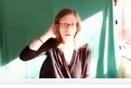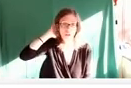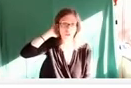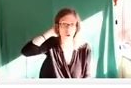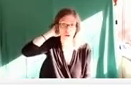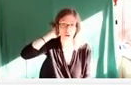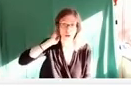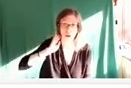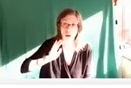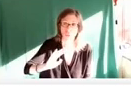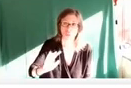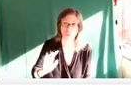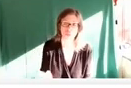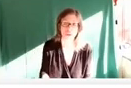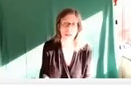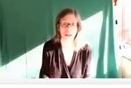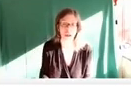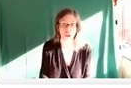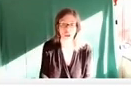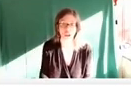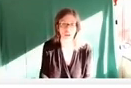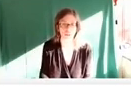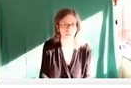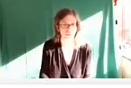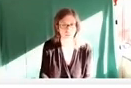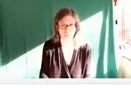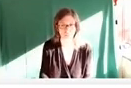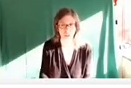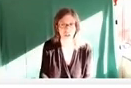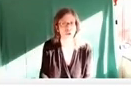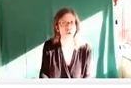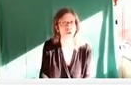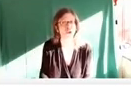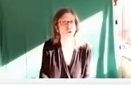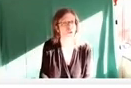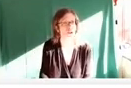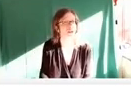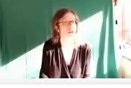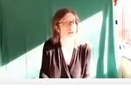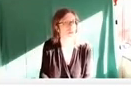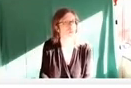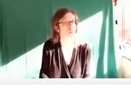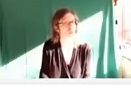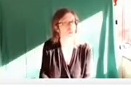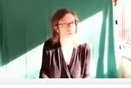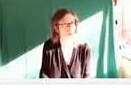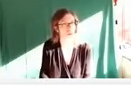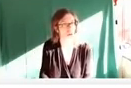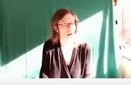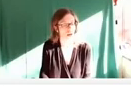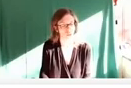chercheurs qui veulent publier leurs données, souvent